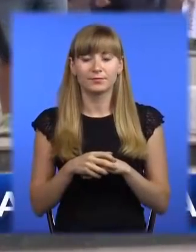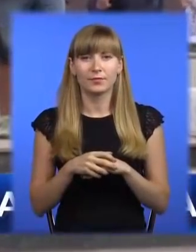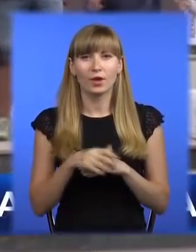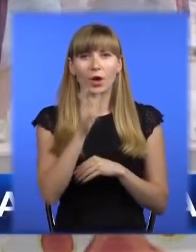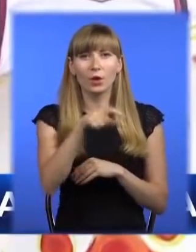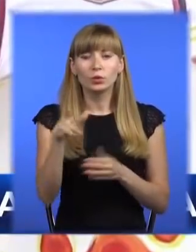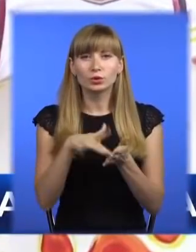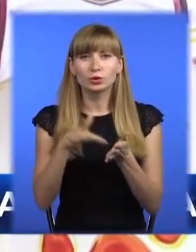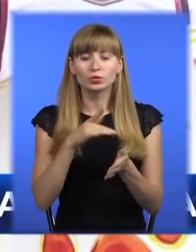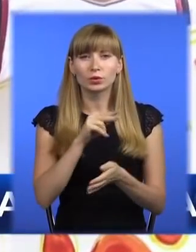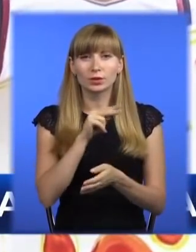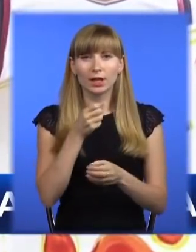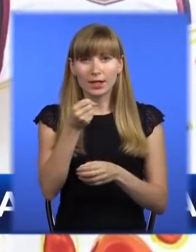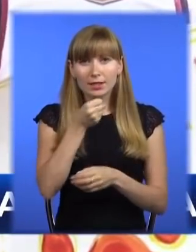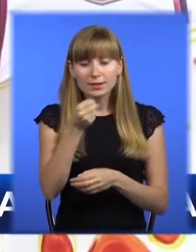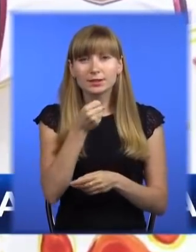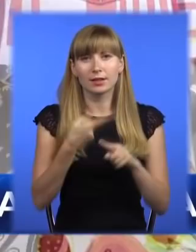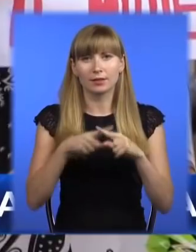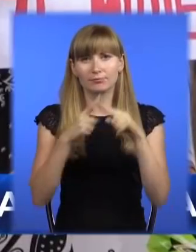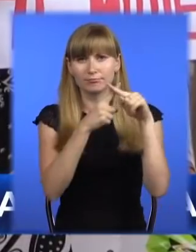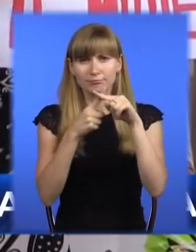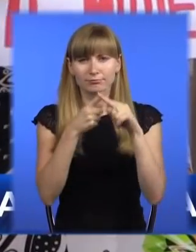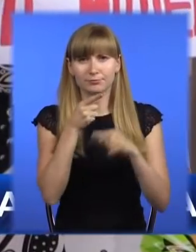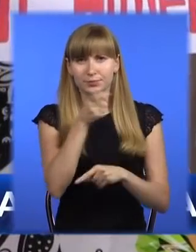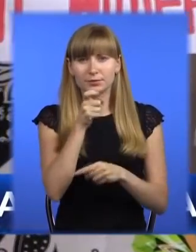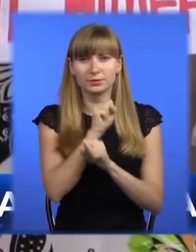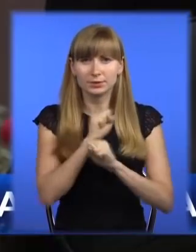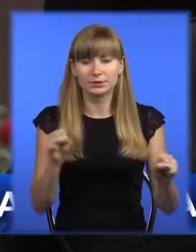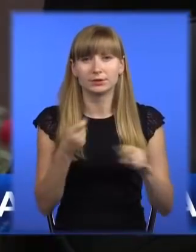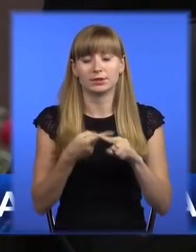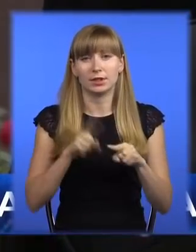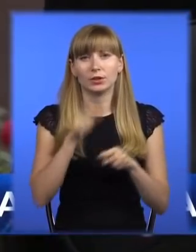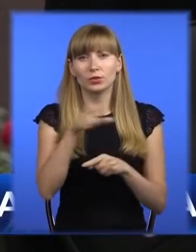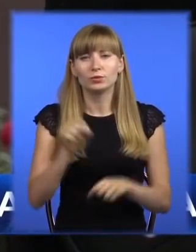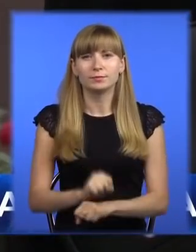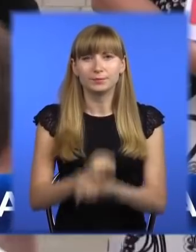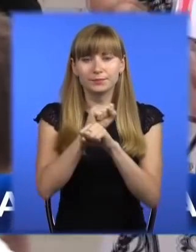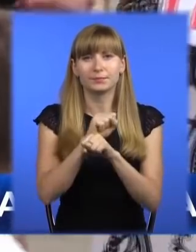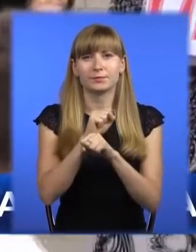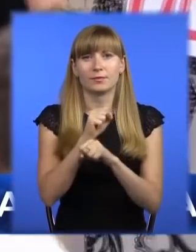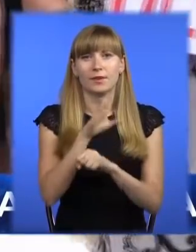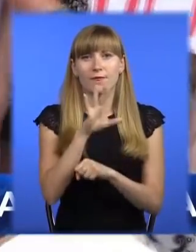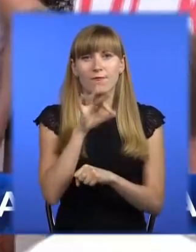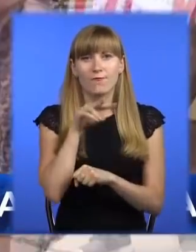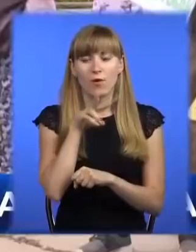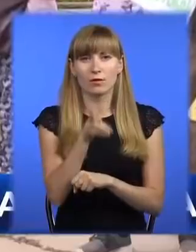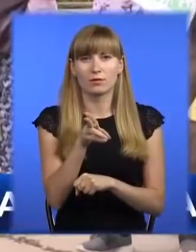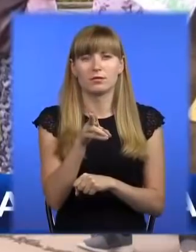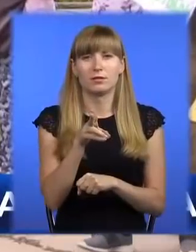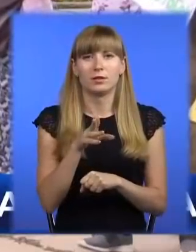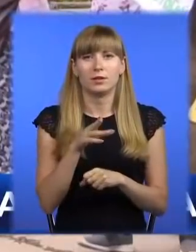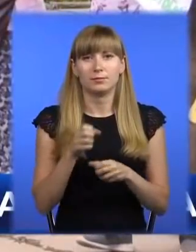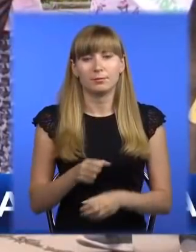Журналісти – не мішень. До річниці фатального пострілу криворізькі журналісти провели акцію на підтримку В'ячеслава Волка.